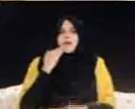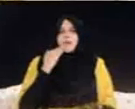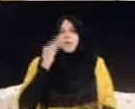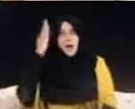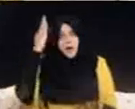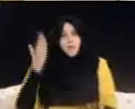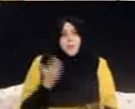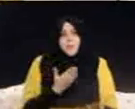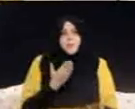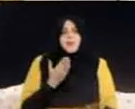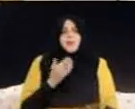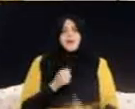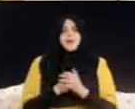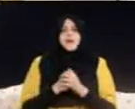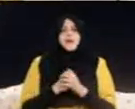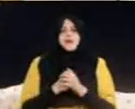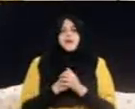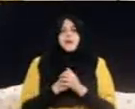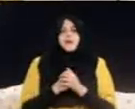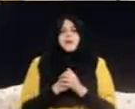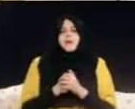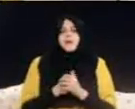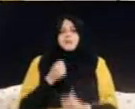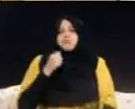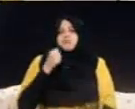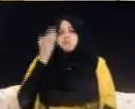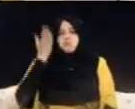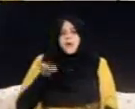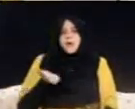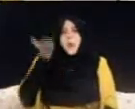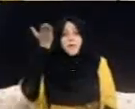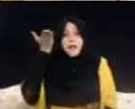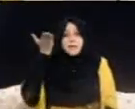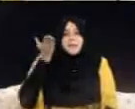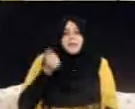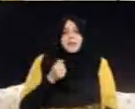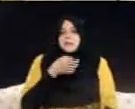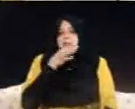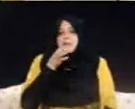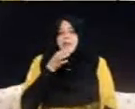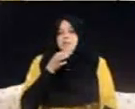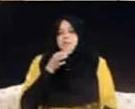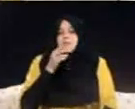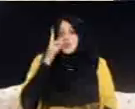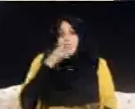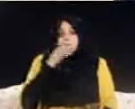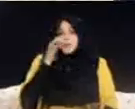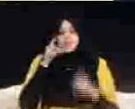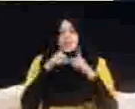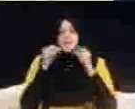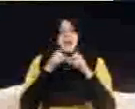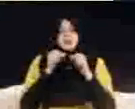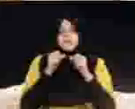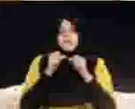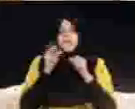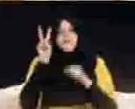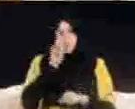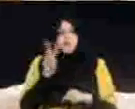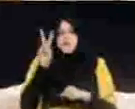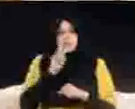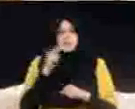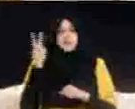والمرسلين، كما قال ربنا عز وجل في سورة الجمعة في الآية الثانية، يقول: